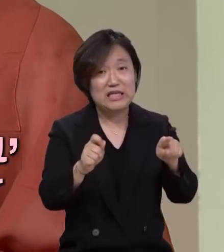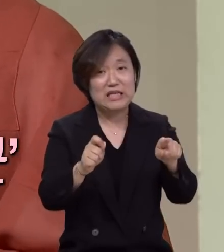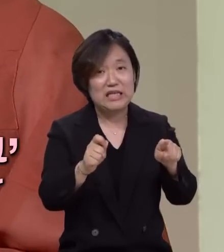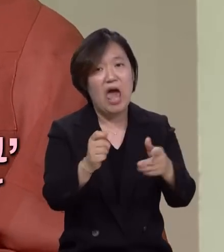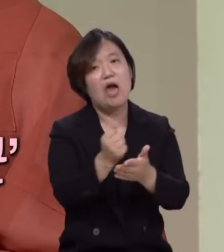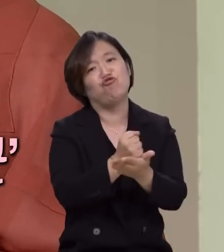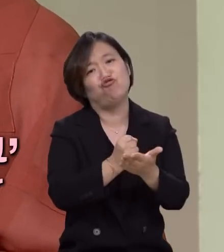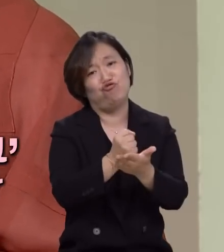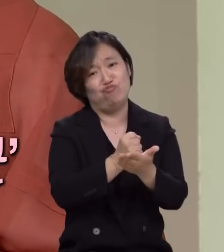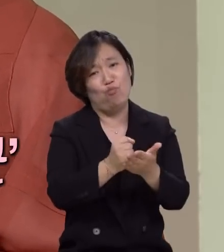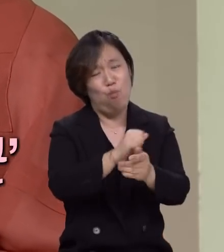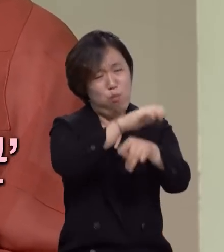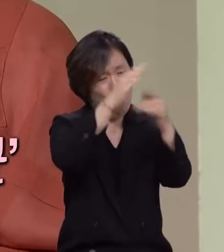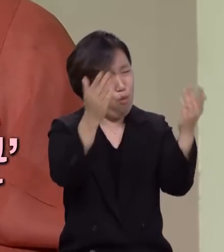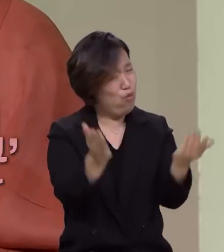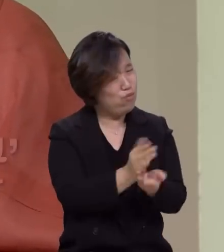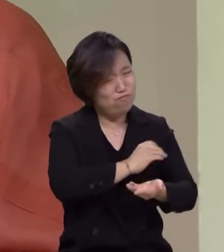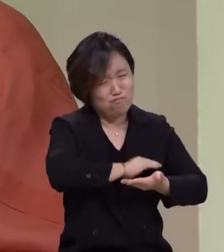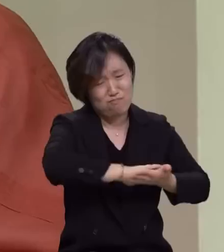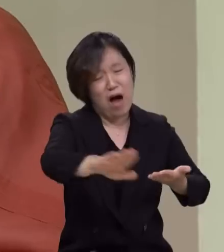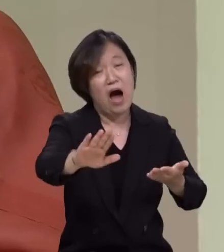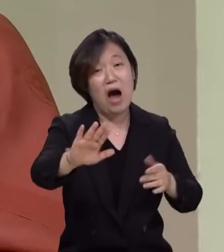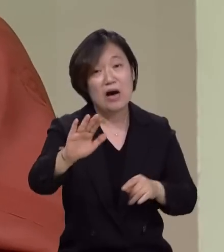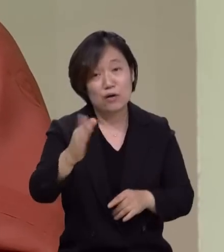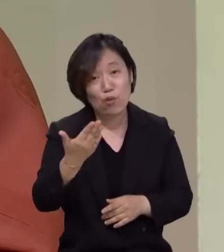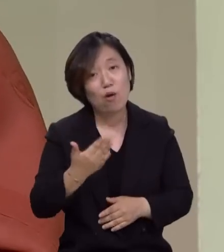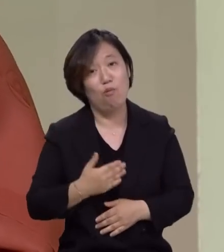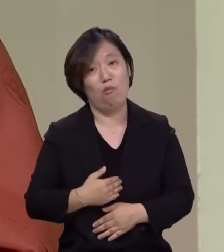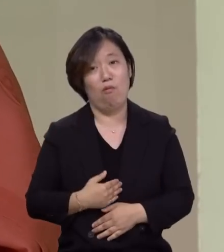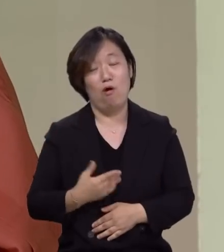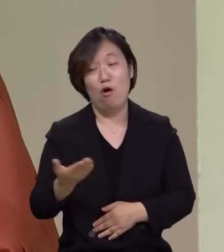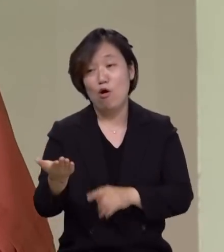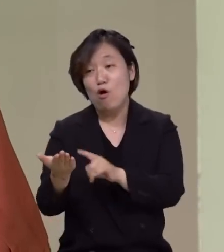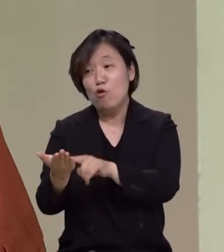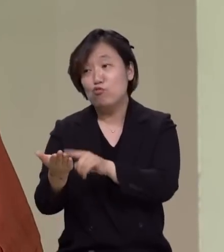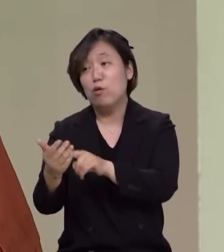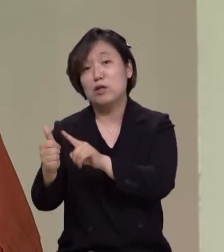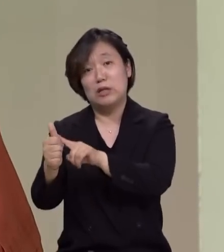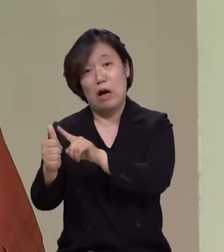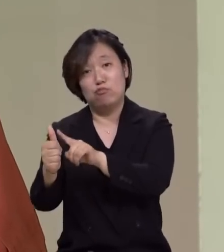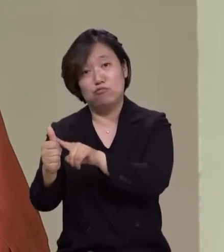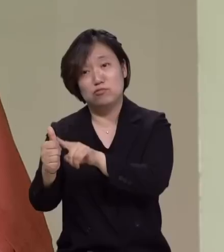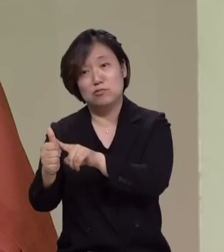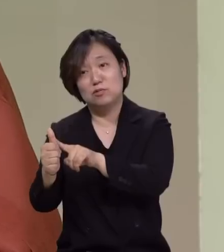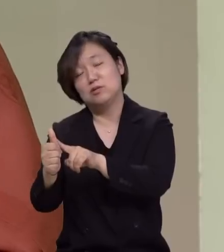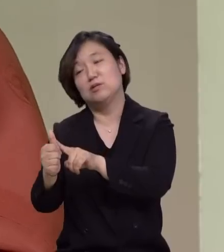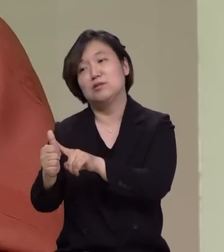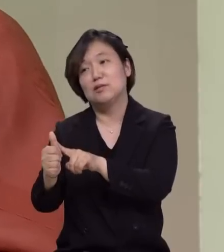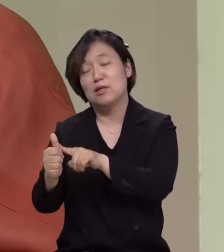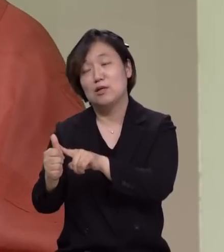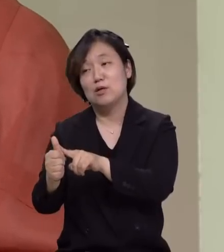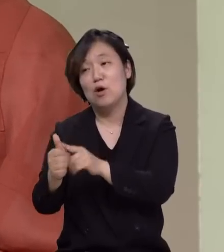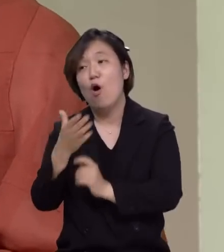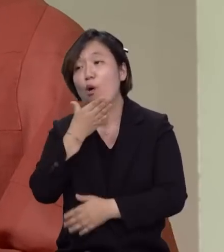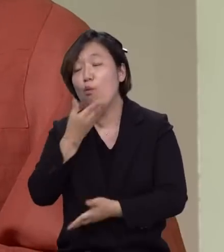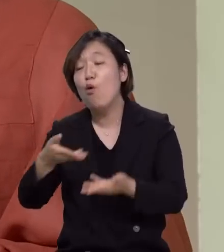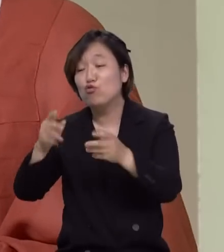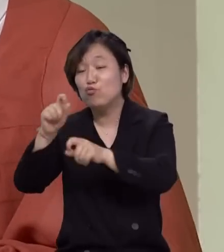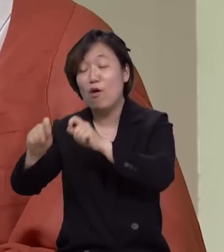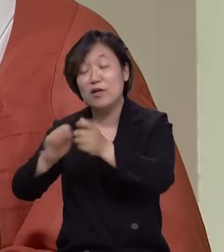그런 행운을 날려버리고 또 두 번째 나무꾼은 얼마든지 복주머니를 쓸 수가